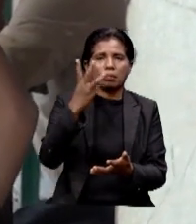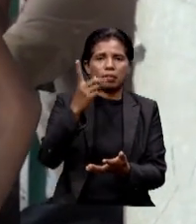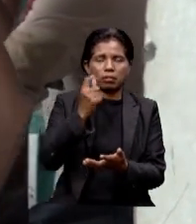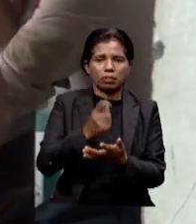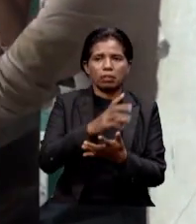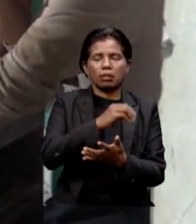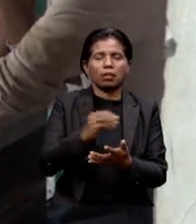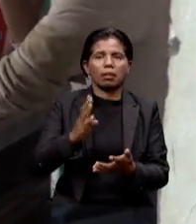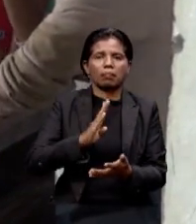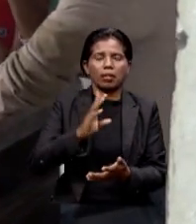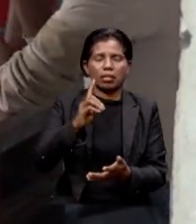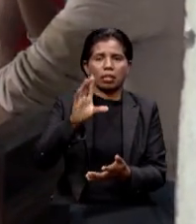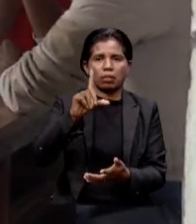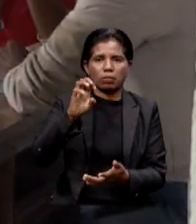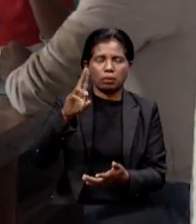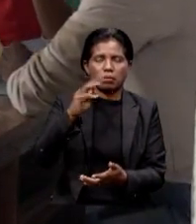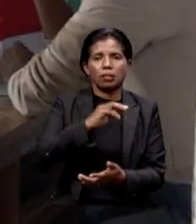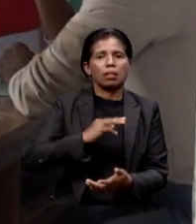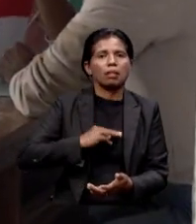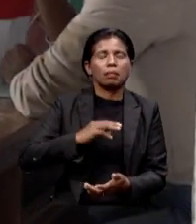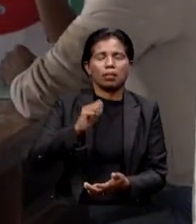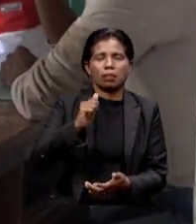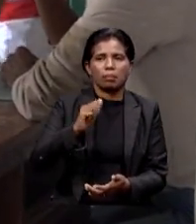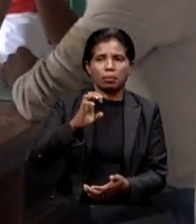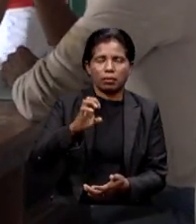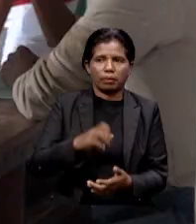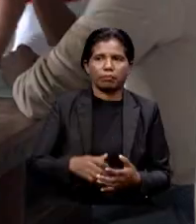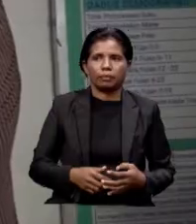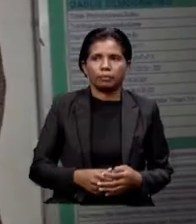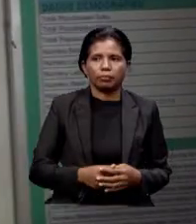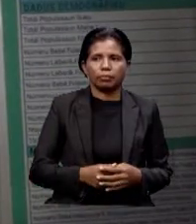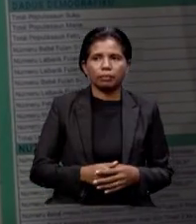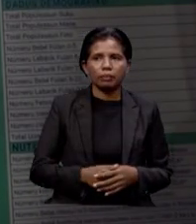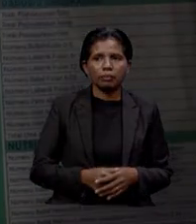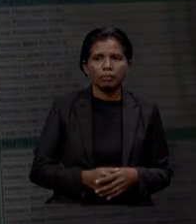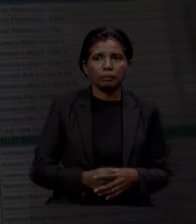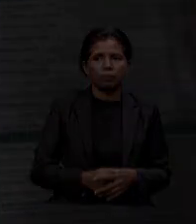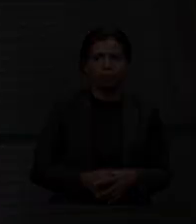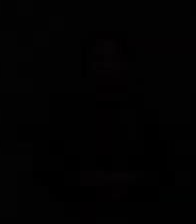Mataruak, Bedik, Lurumata, Marconi, Nobe, Moris. Laura Xavier, David Gonçalves, GMN.